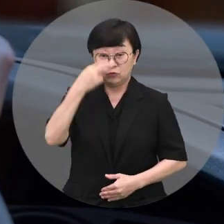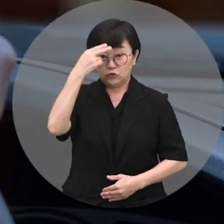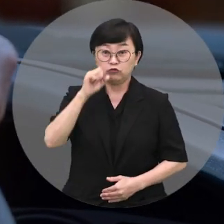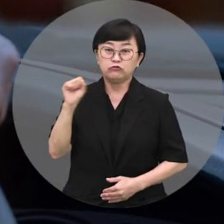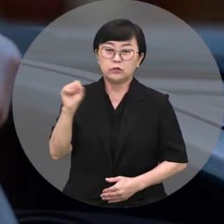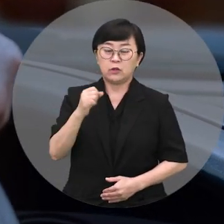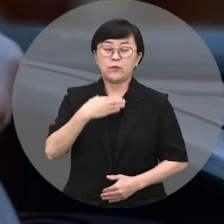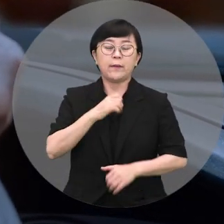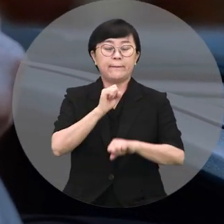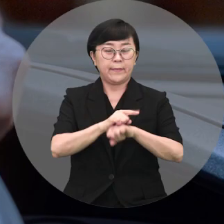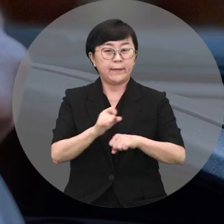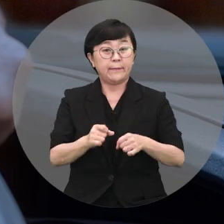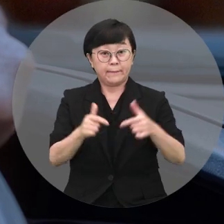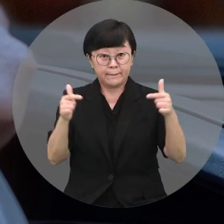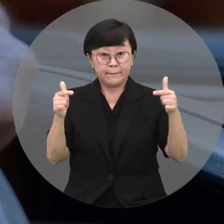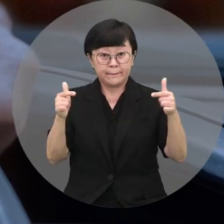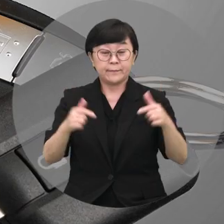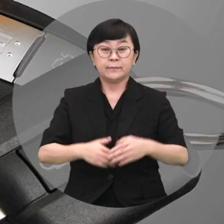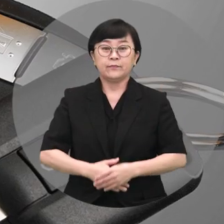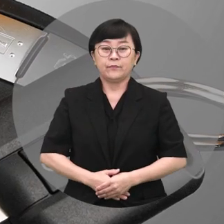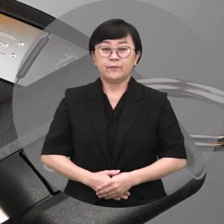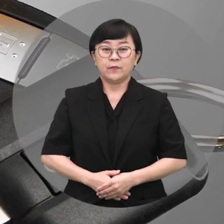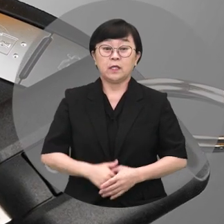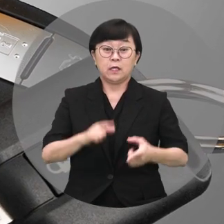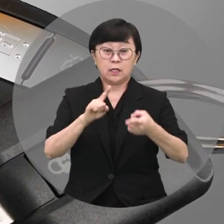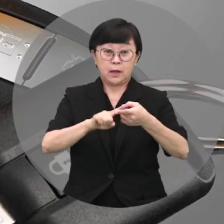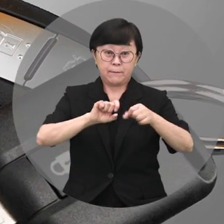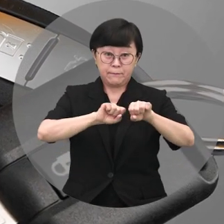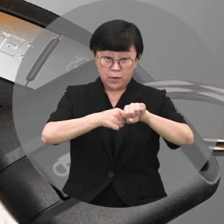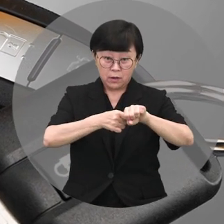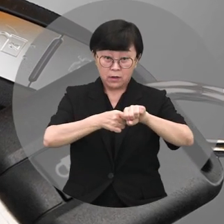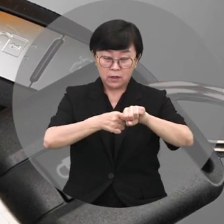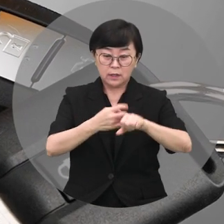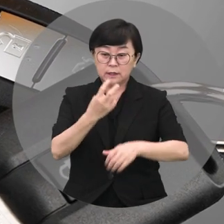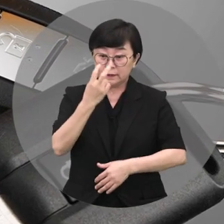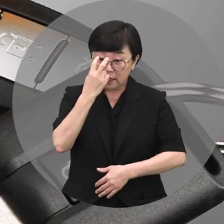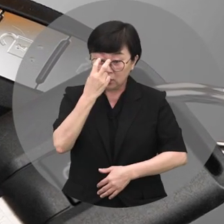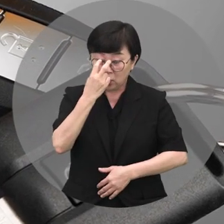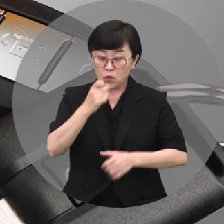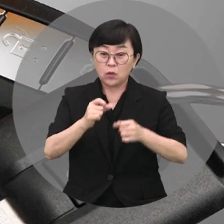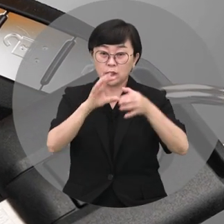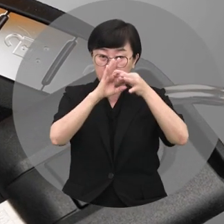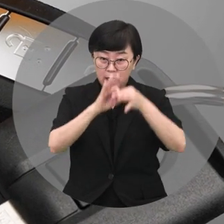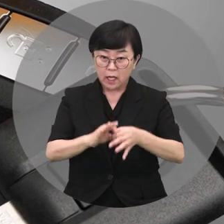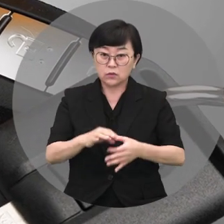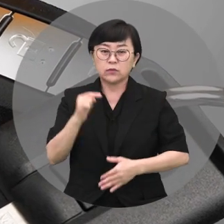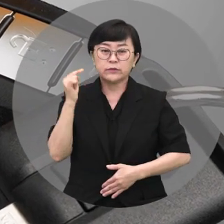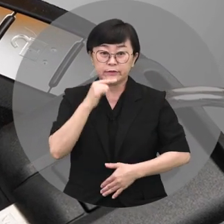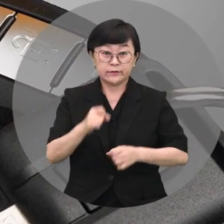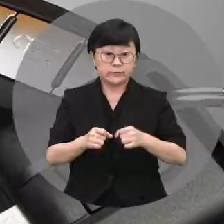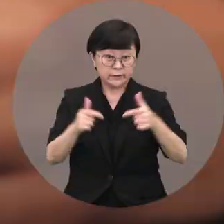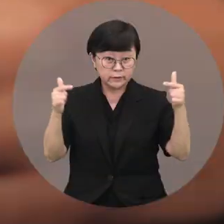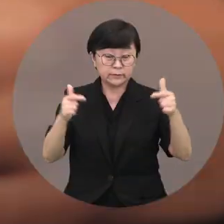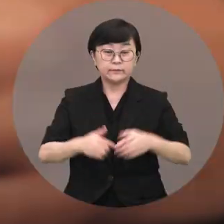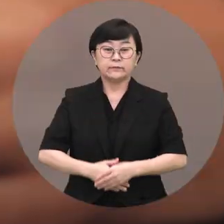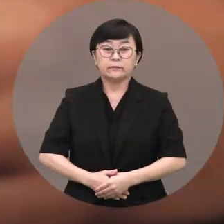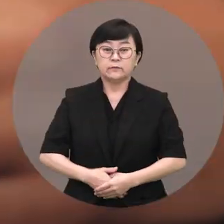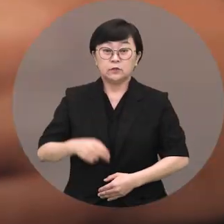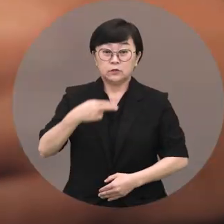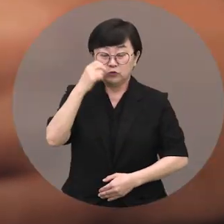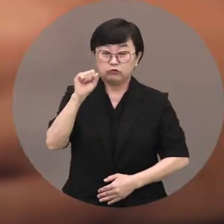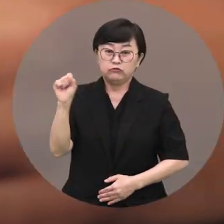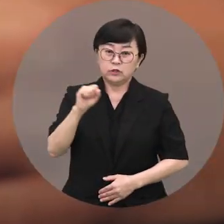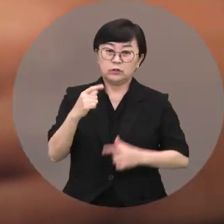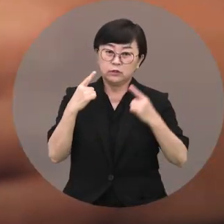음주운전의 위험성이 커져감에 따라 그에 대한 처벌이나 단속이 지속적으로 강화되고 있음에도